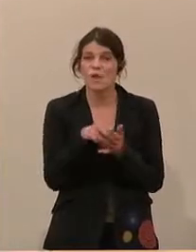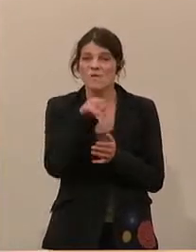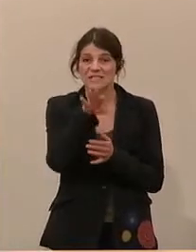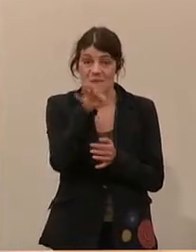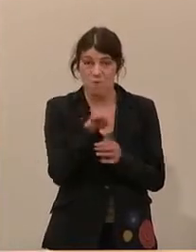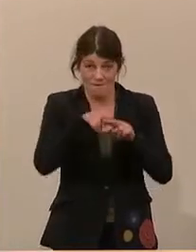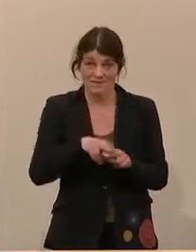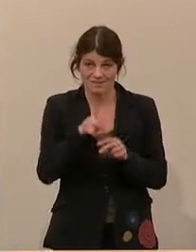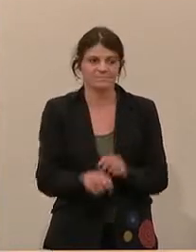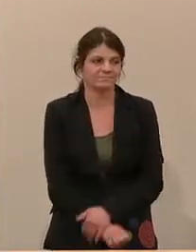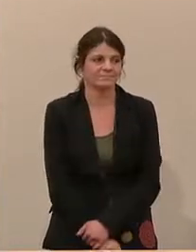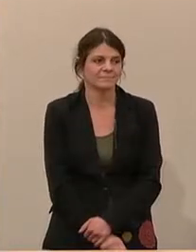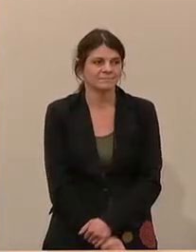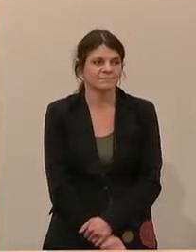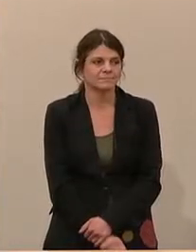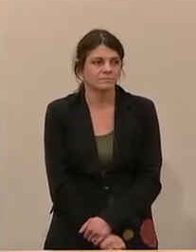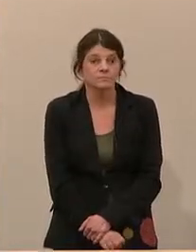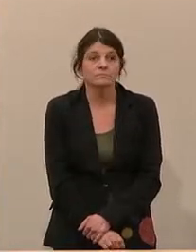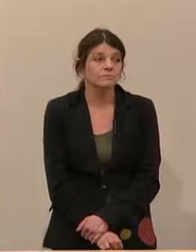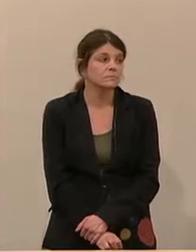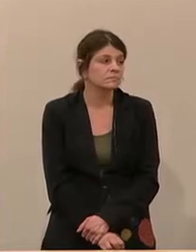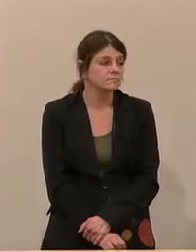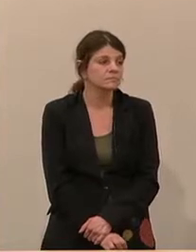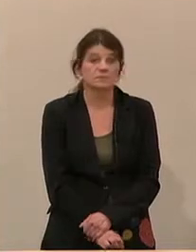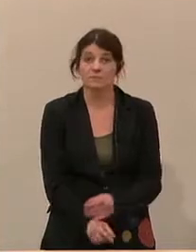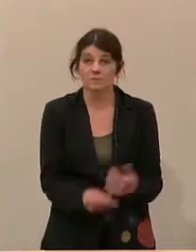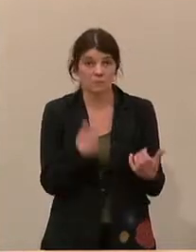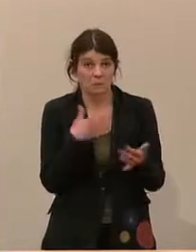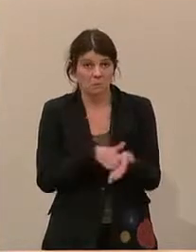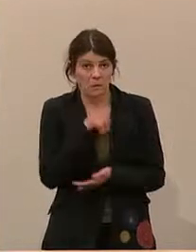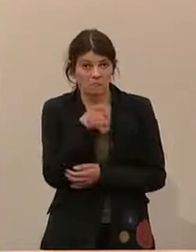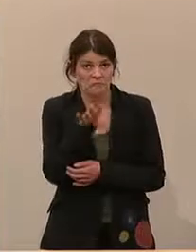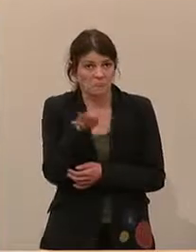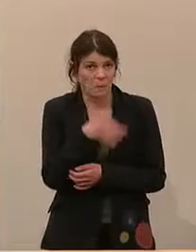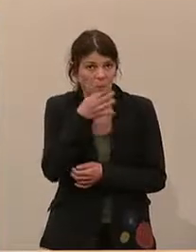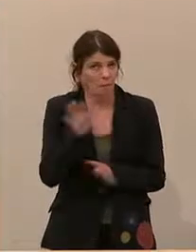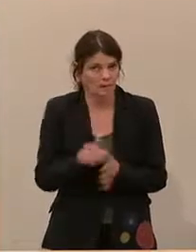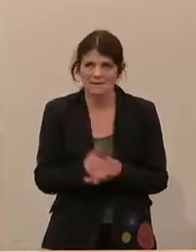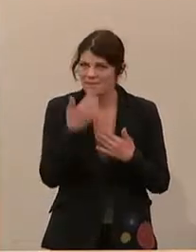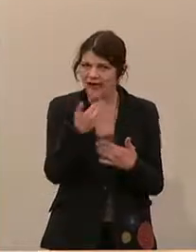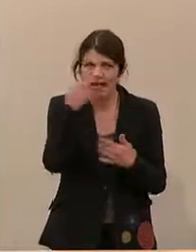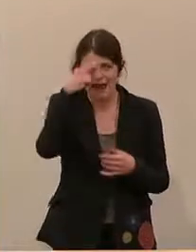retour. Der Tourismus erspare sich dadurch 120 Millionen Euro, so Gabriel Obernosterer von der ÖVP.